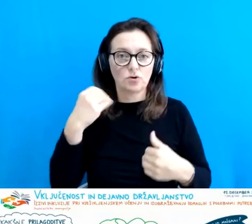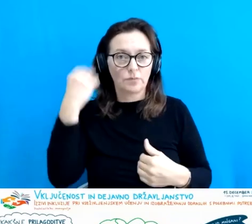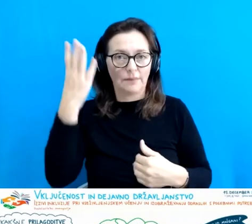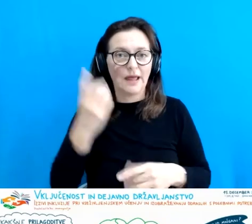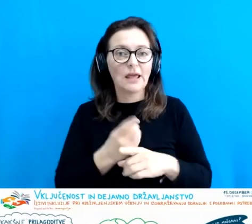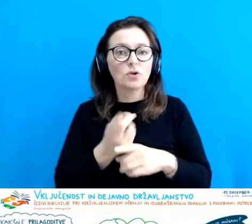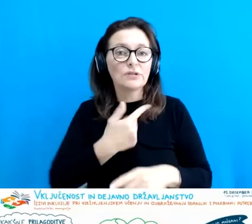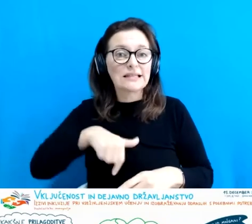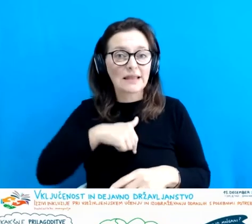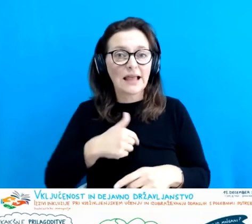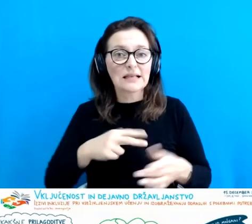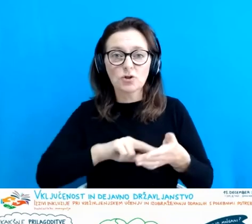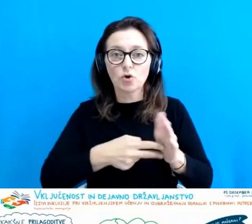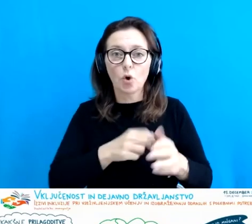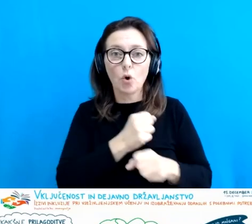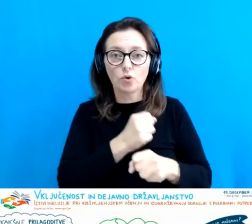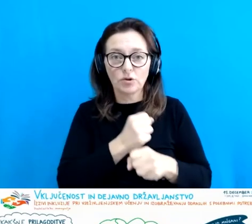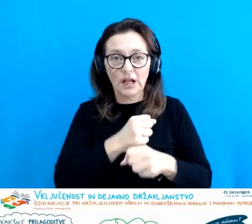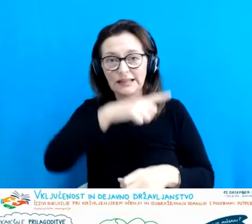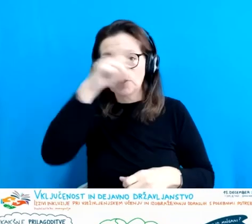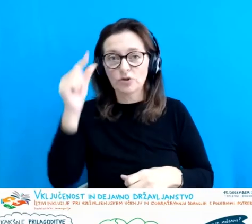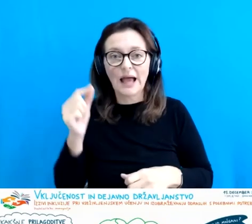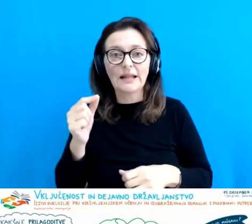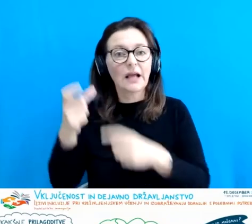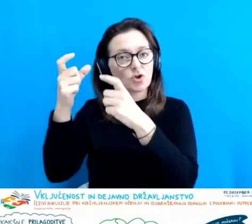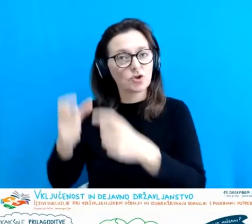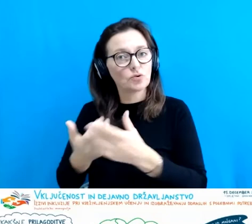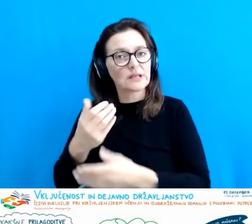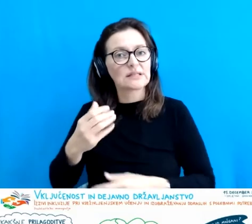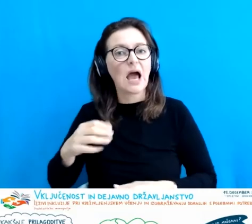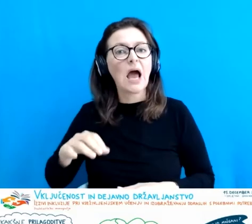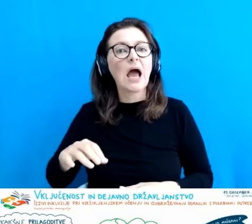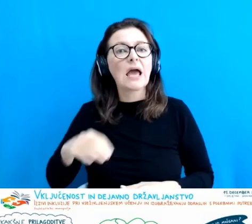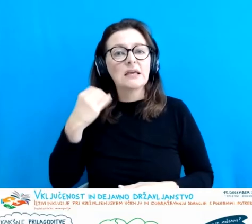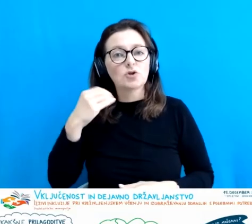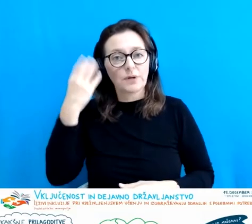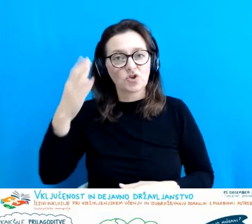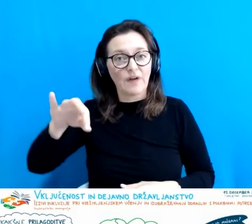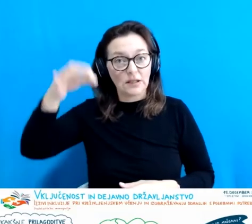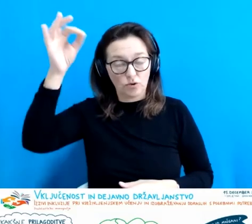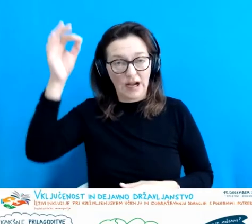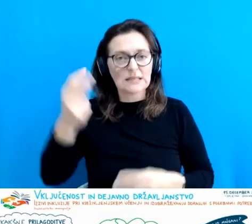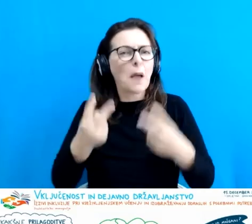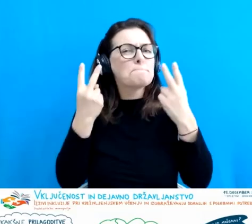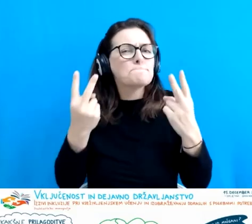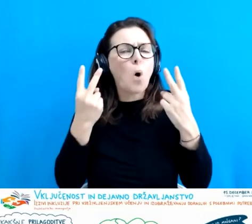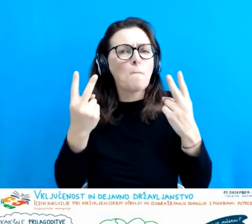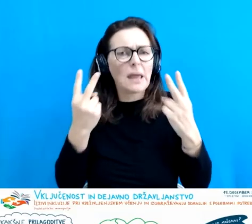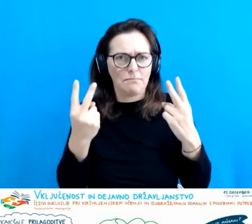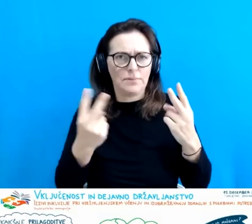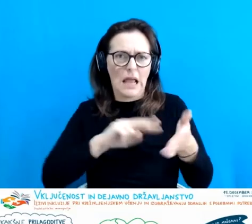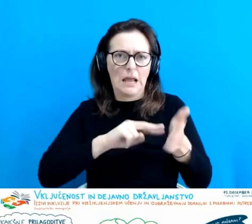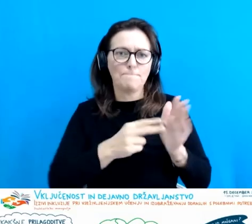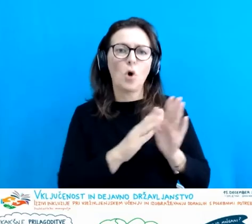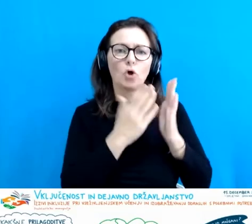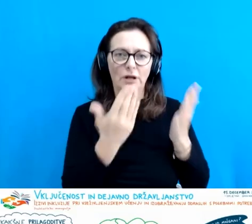naše strokovno delo kot Nacionalnega inštituta za izobraževanje odraslih, izredno pomembna monografija in izredno pomemben prvi